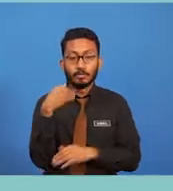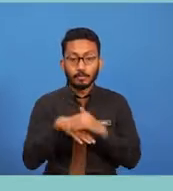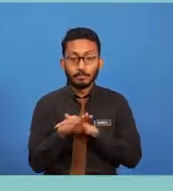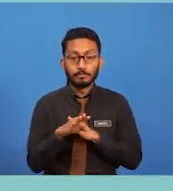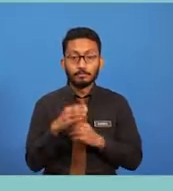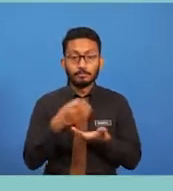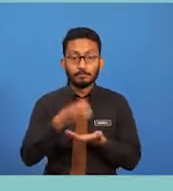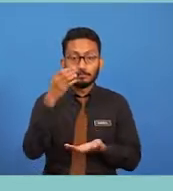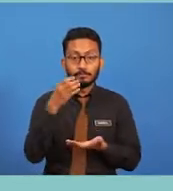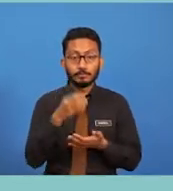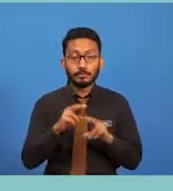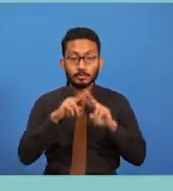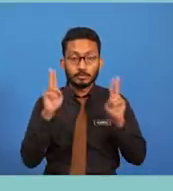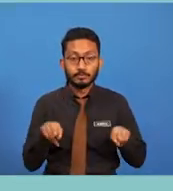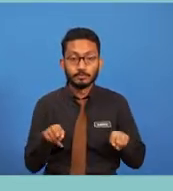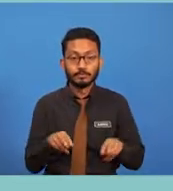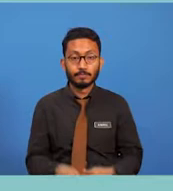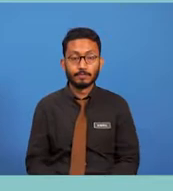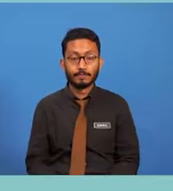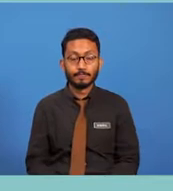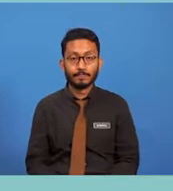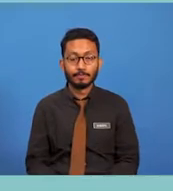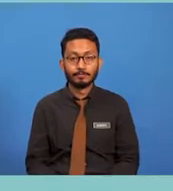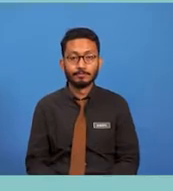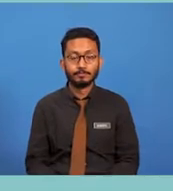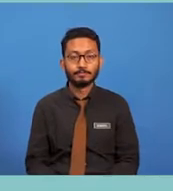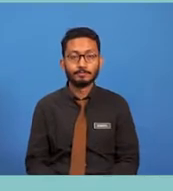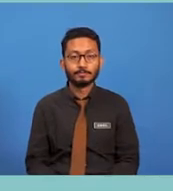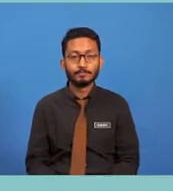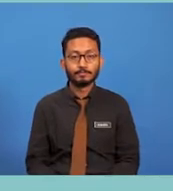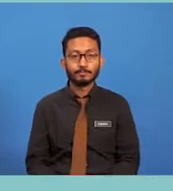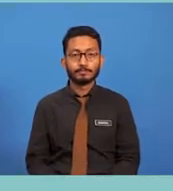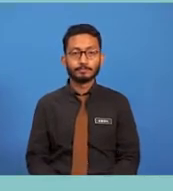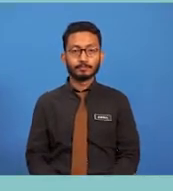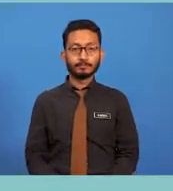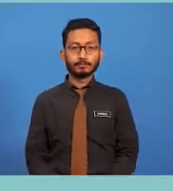hidroksida NaOH ke dalam sebuah tabung uji.